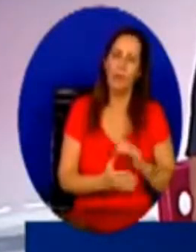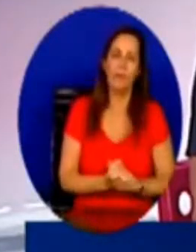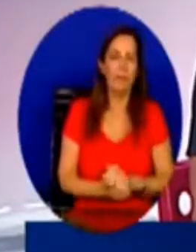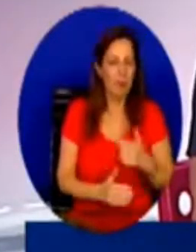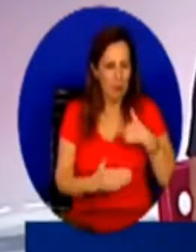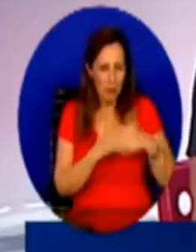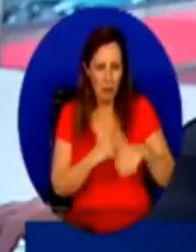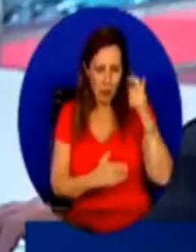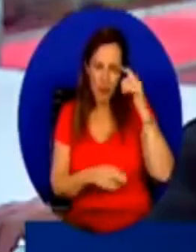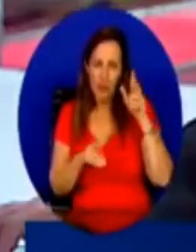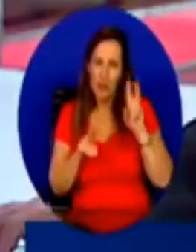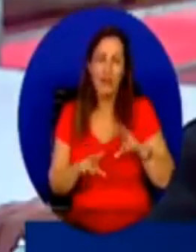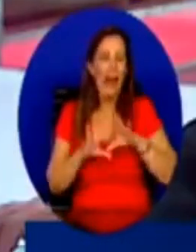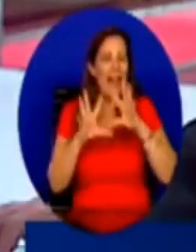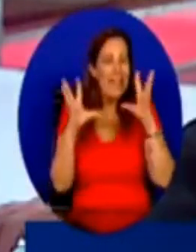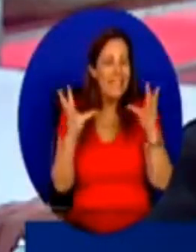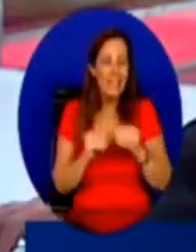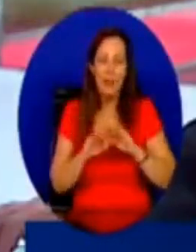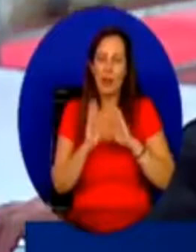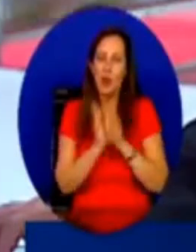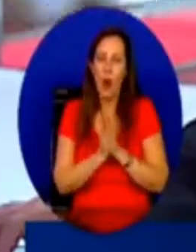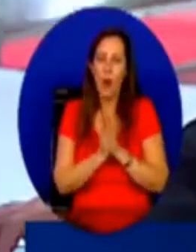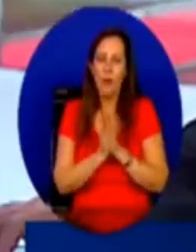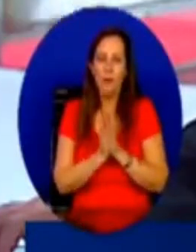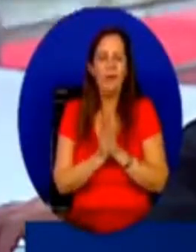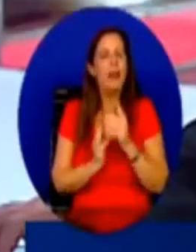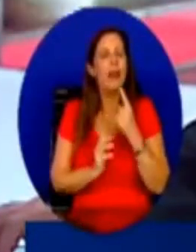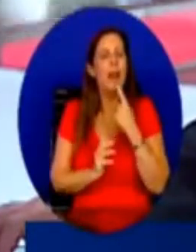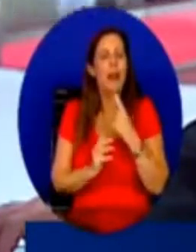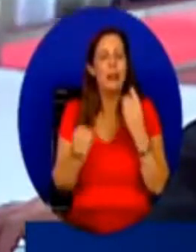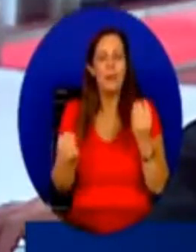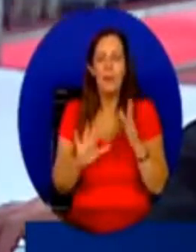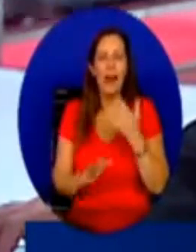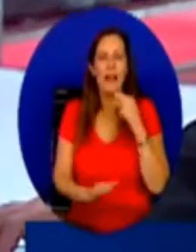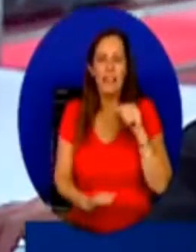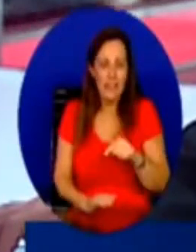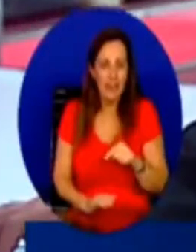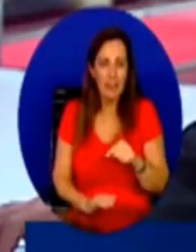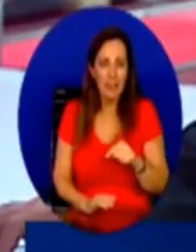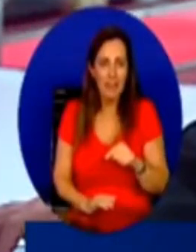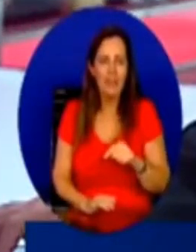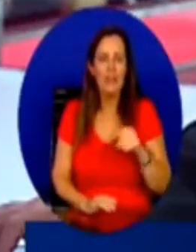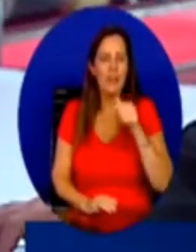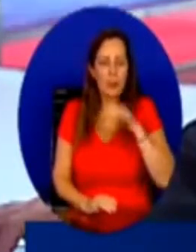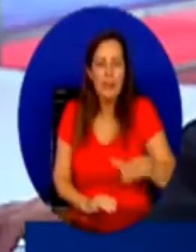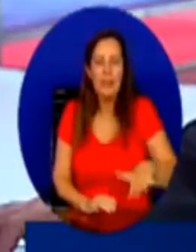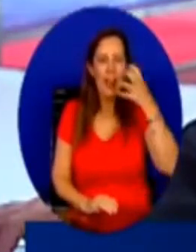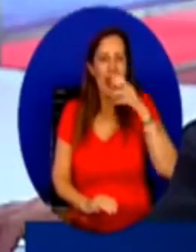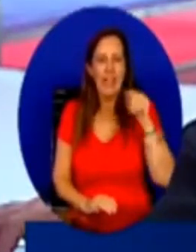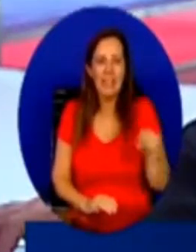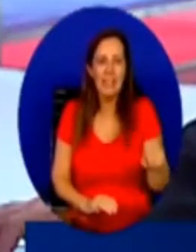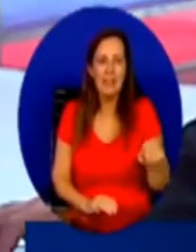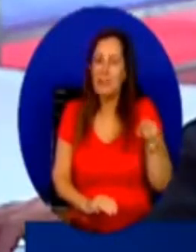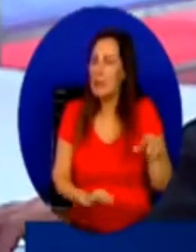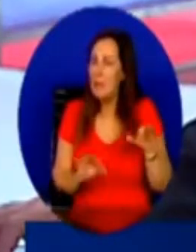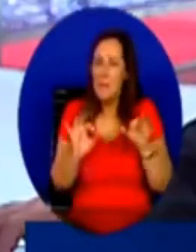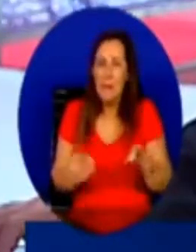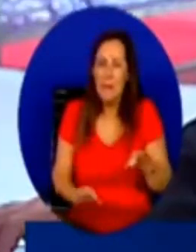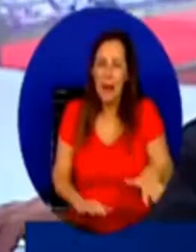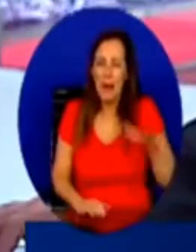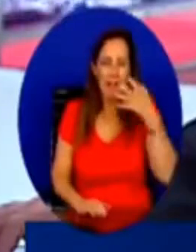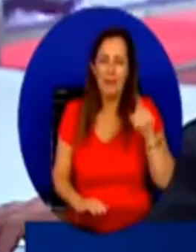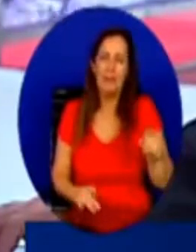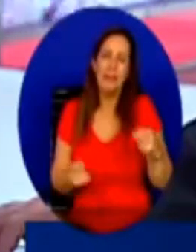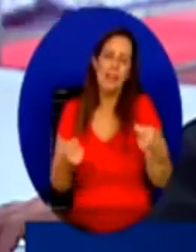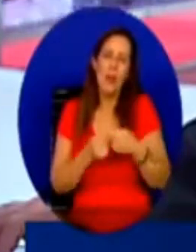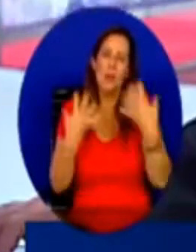אני חושב שאפשר לסכם את כל השיחה שלנו בקטע כל כך ישראלי הזה של מפלס הכינרת, שזה באמת, זה מפלס מצב